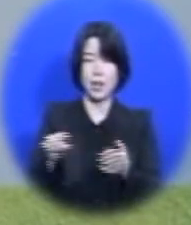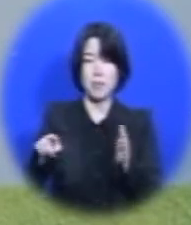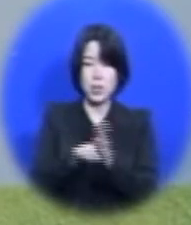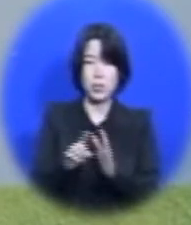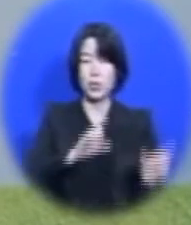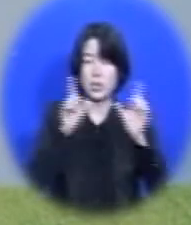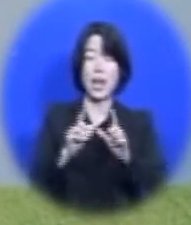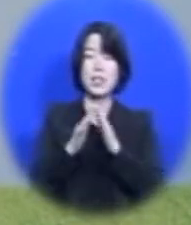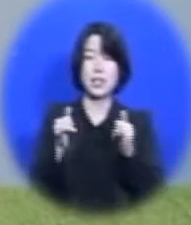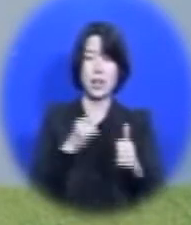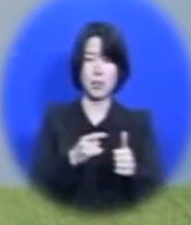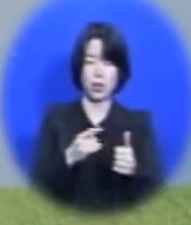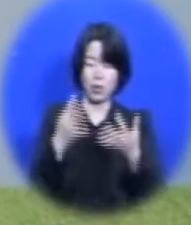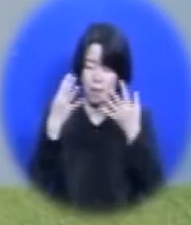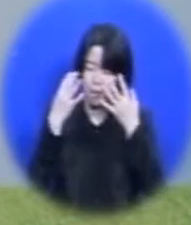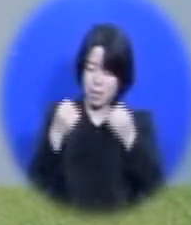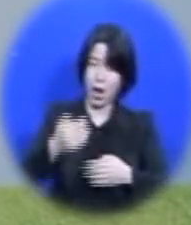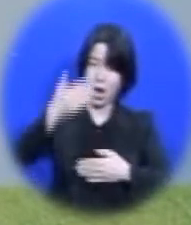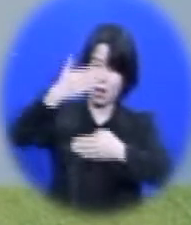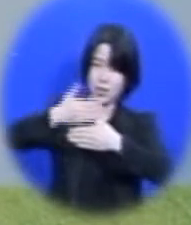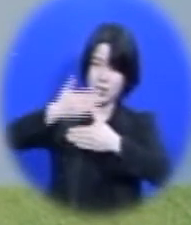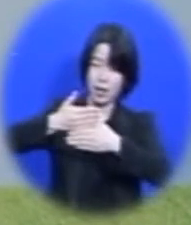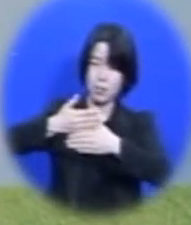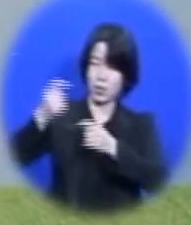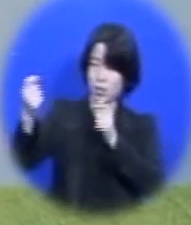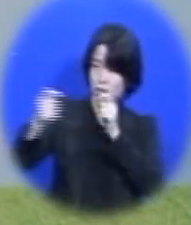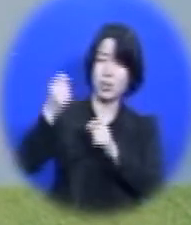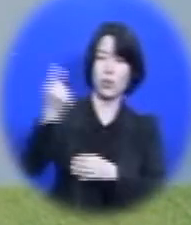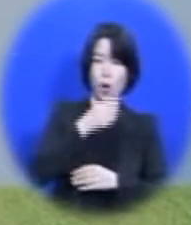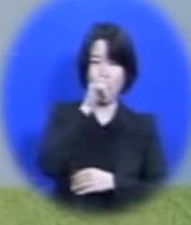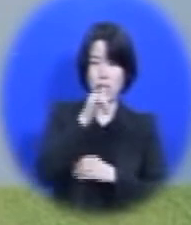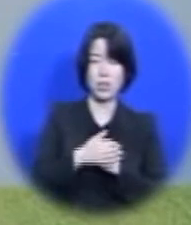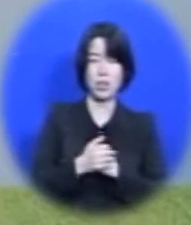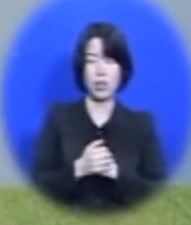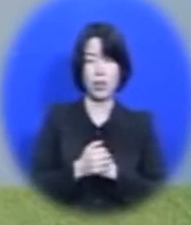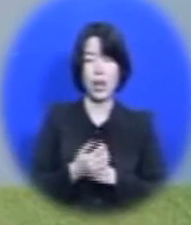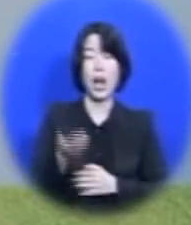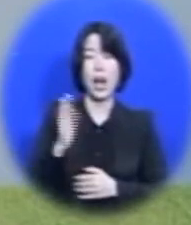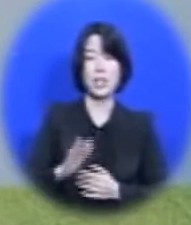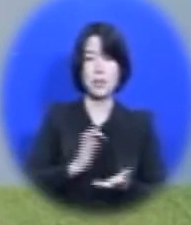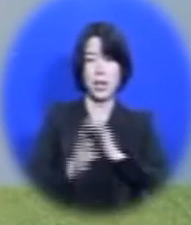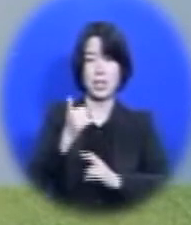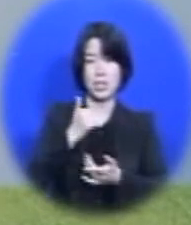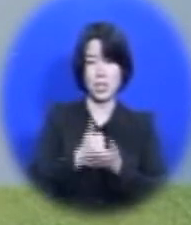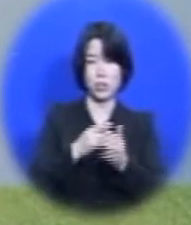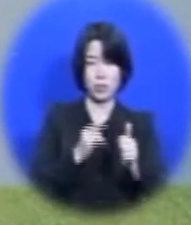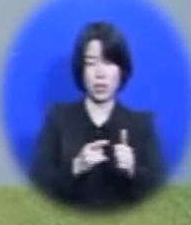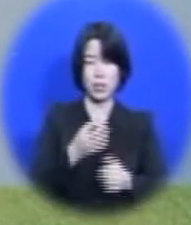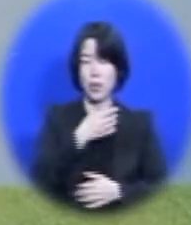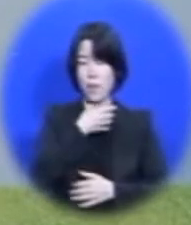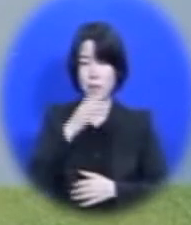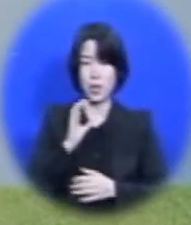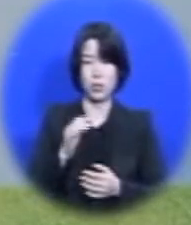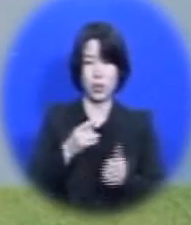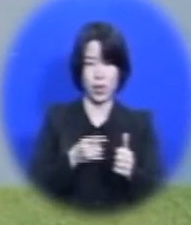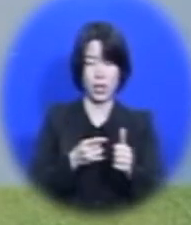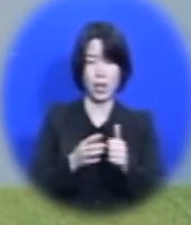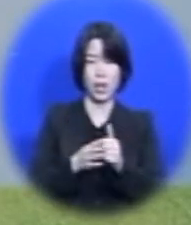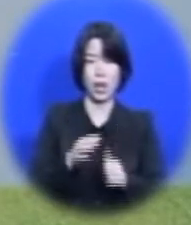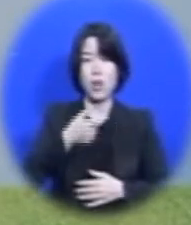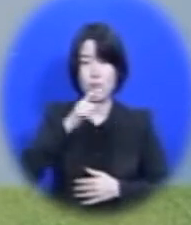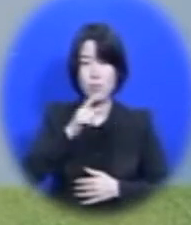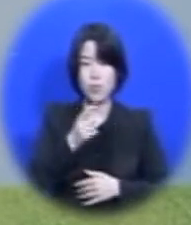사람들에게는 수도 없는 장벽이 우리에게 다가옵니다. 그러나 예수님께서 베드로에게 물